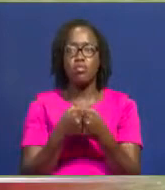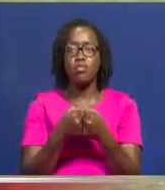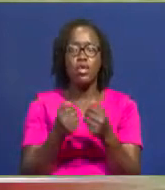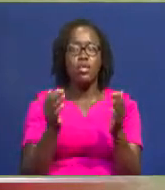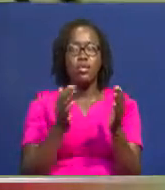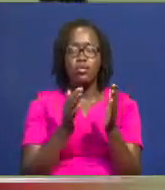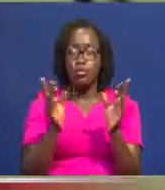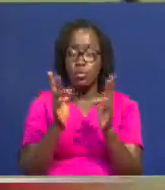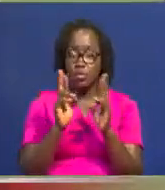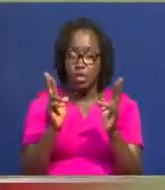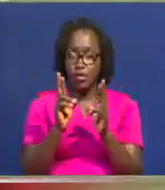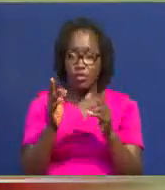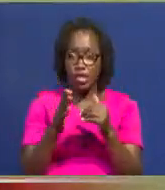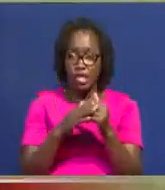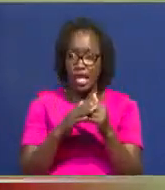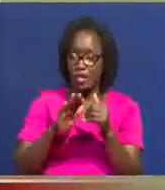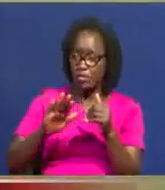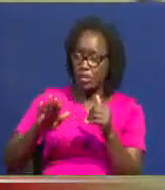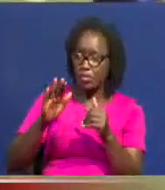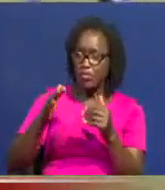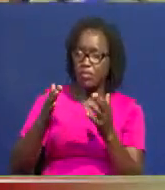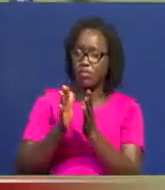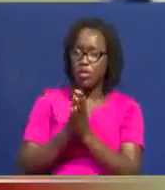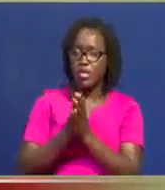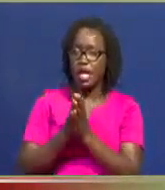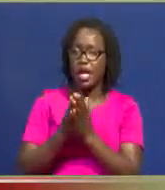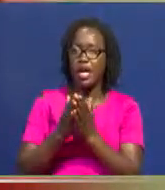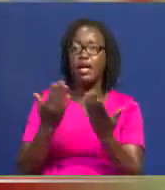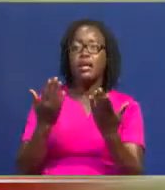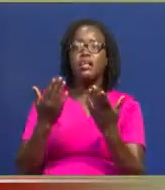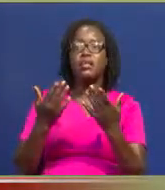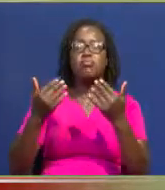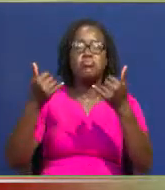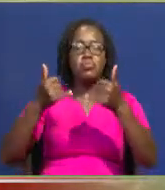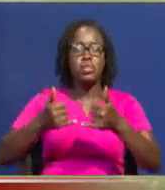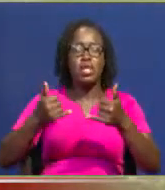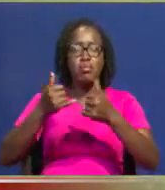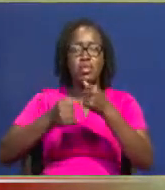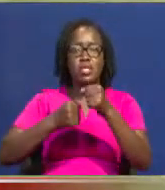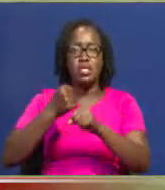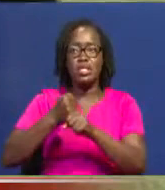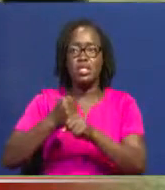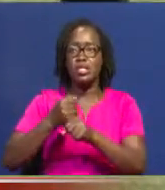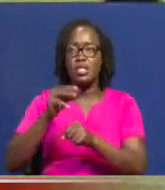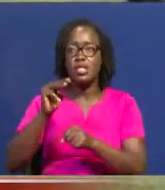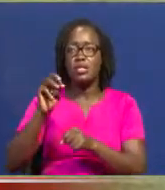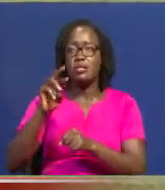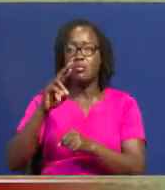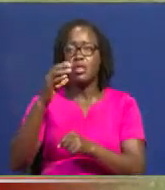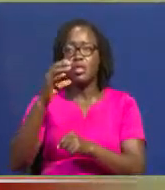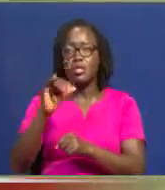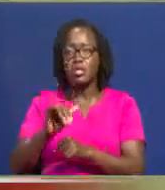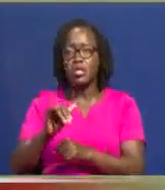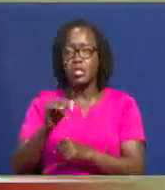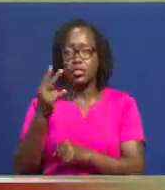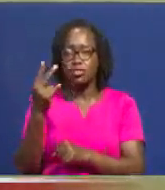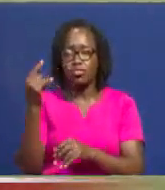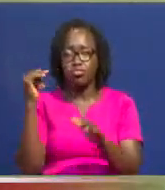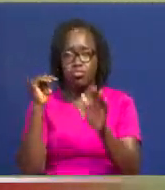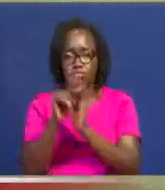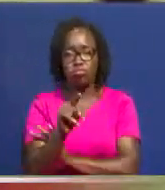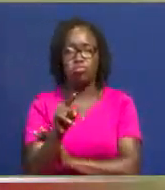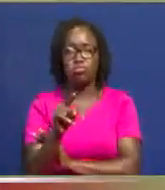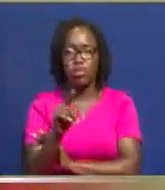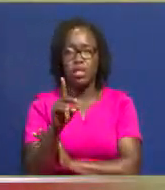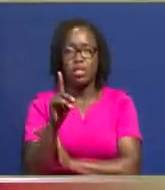9 zilizosalia za kuwania taji ya ligi kuu humu nchini. Masimasika alipachika kimiani mabao 2